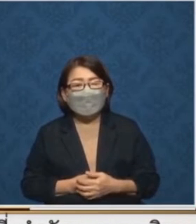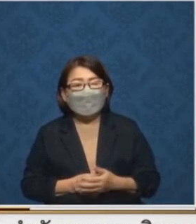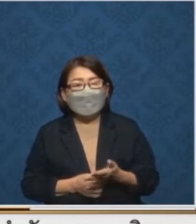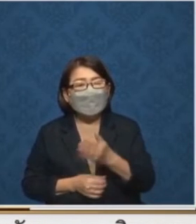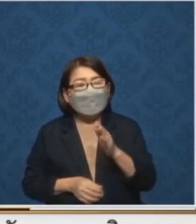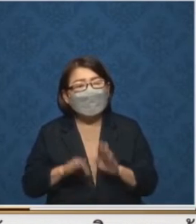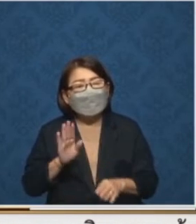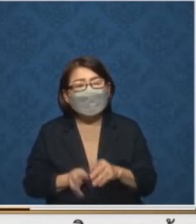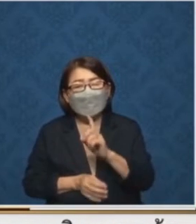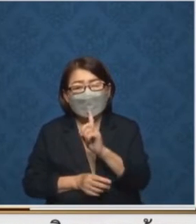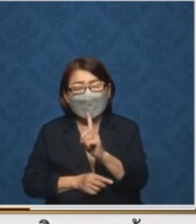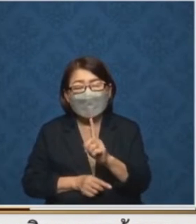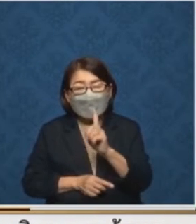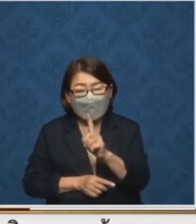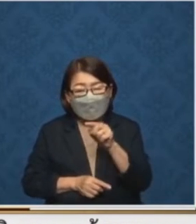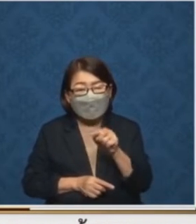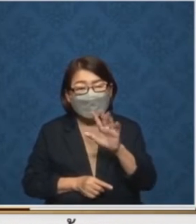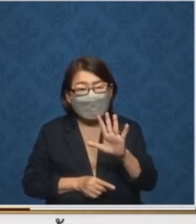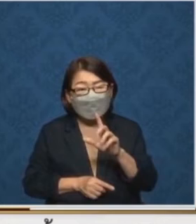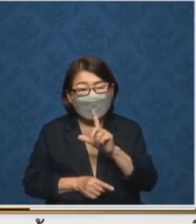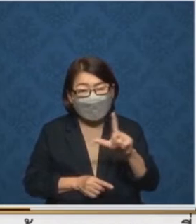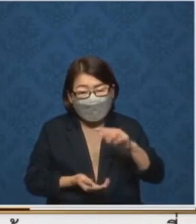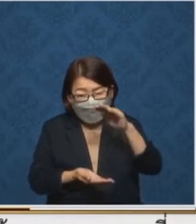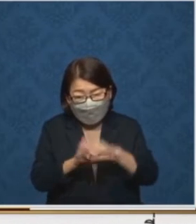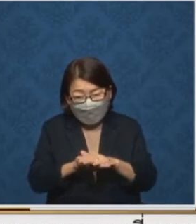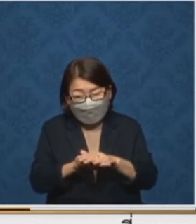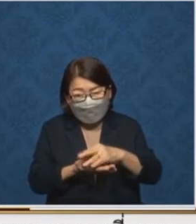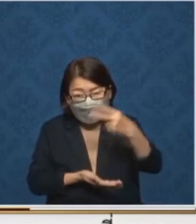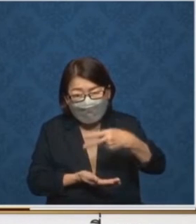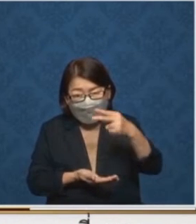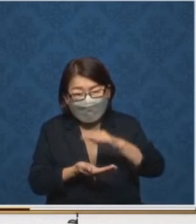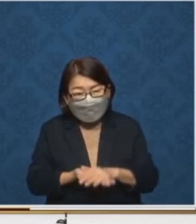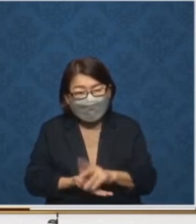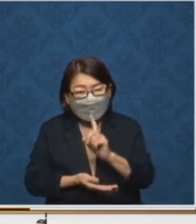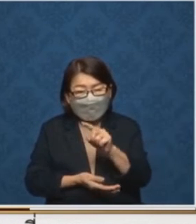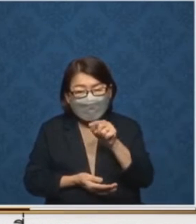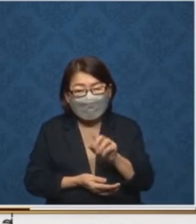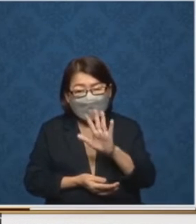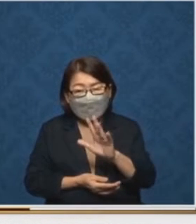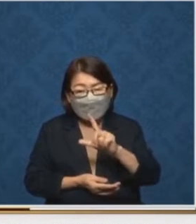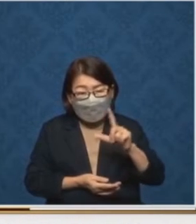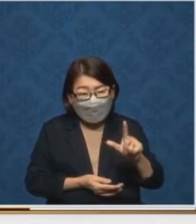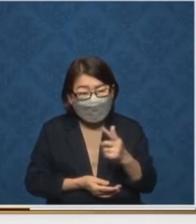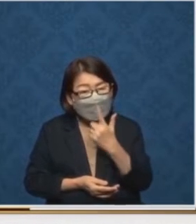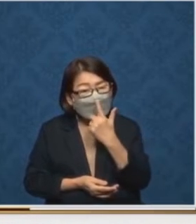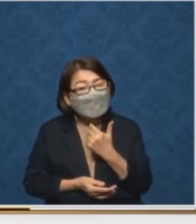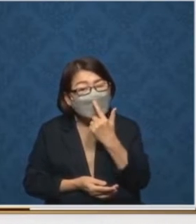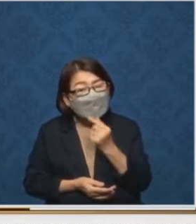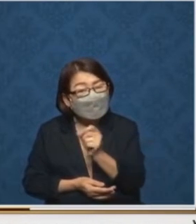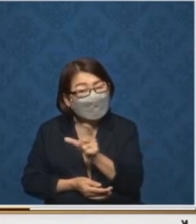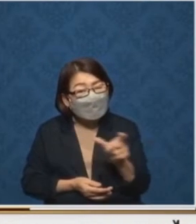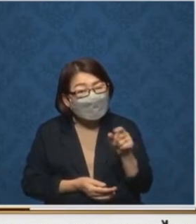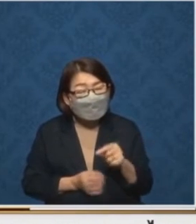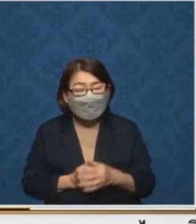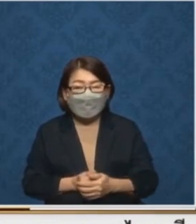ิแต่นี่มไม่ใช่ปกตินะครับนี่มัเป็วิกฤษที่ใหญ่ที่สุดของเศรษฐกิประเทศท่ไปดูว่าแล้วเขาใช